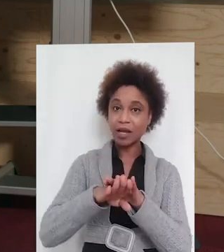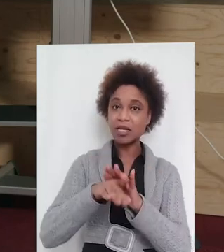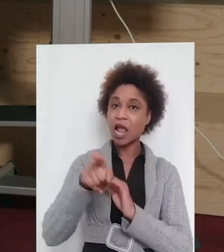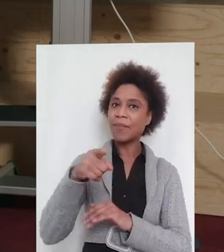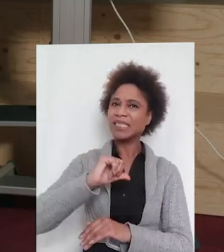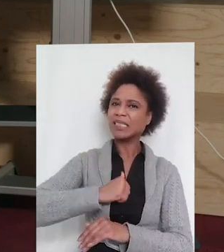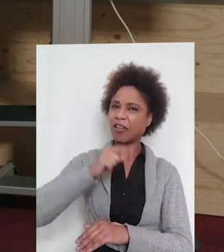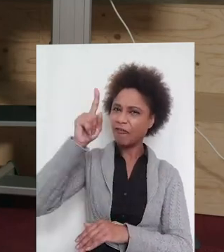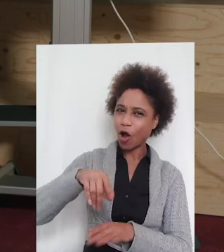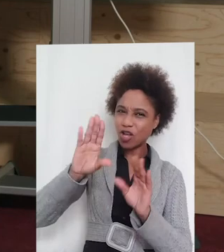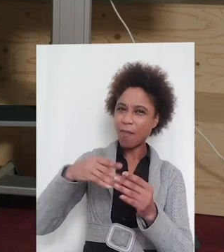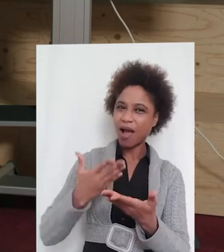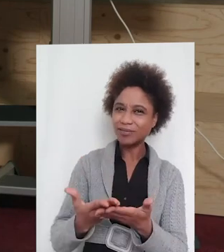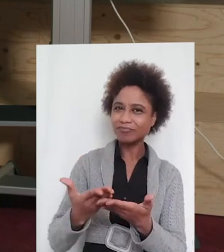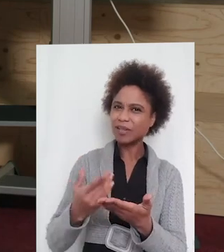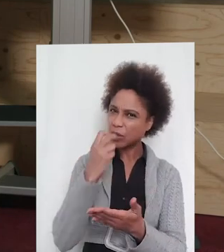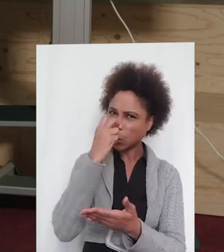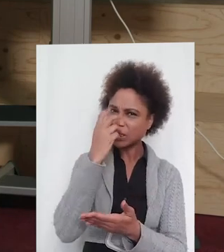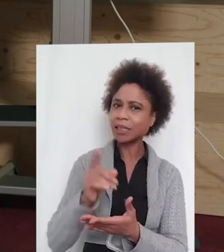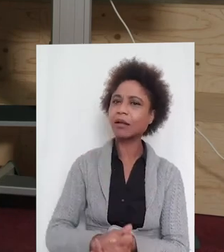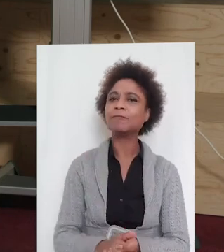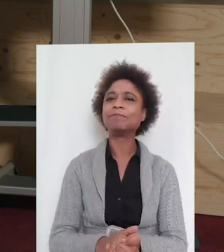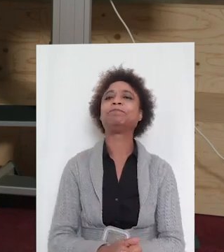blooper gemaakt op dit vlak? Ben ik nieuwsgierig naar?